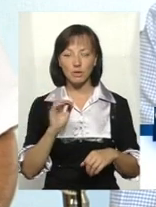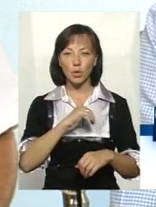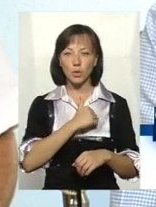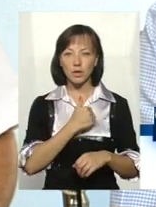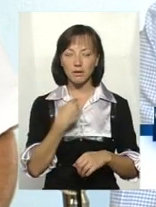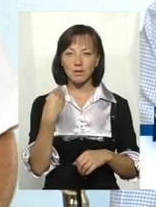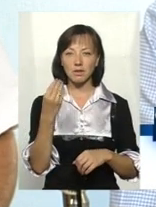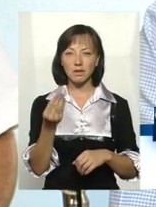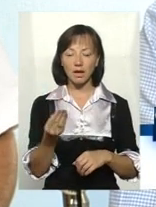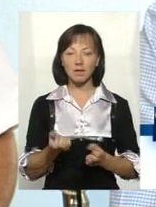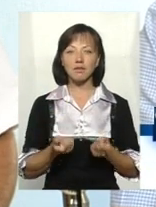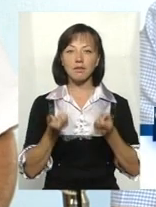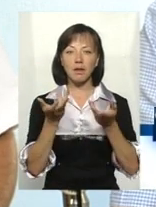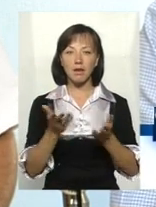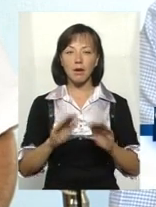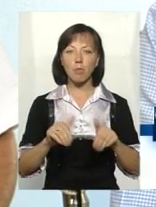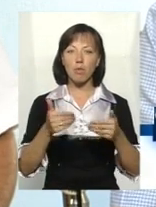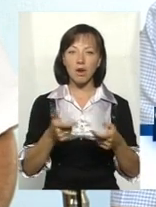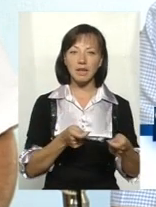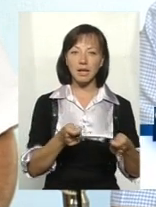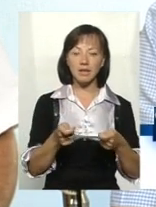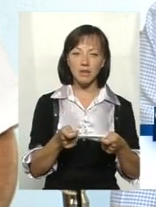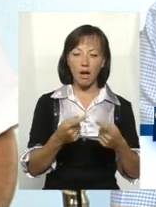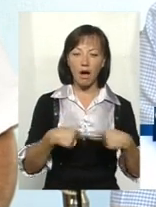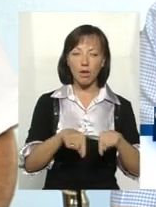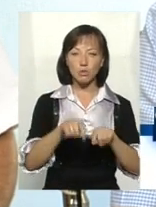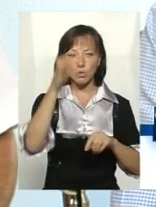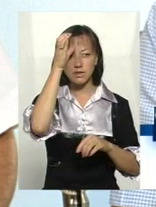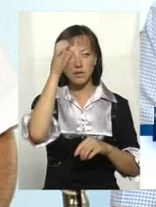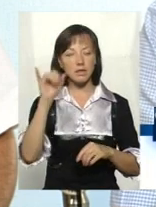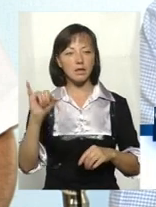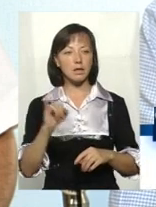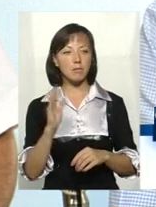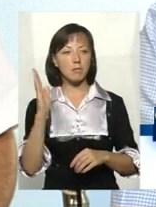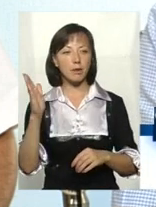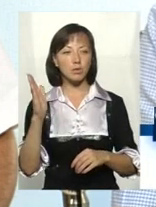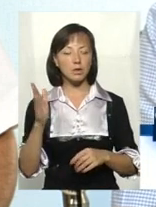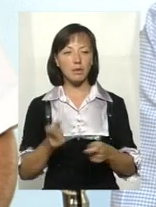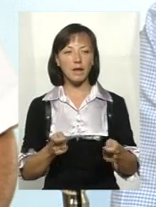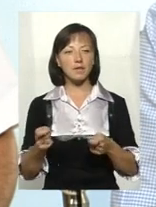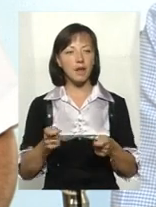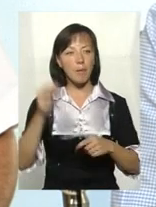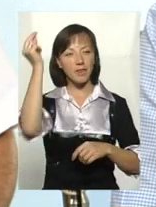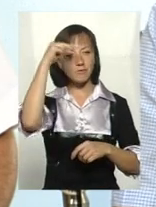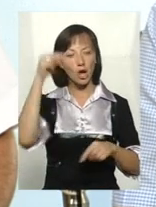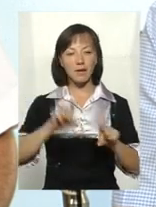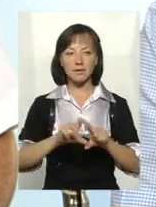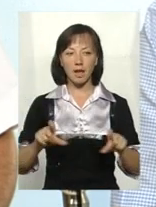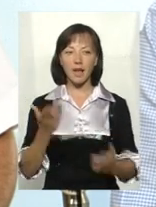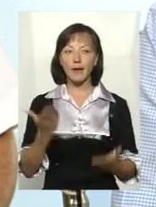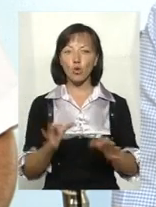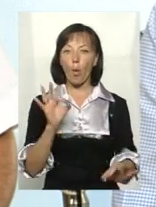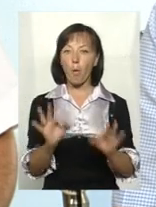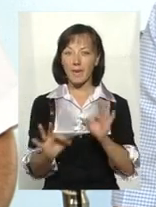дати декілька порад і керівникам галузі освіти, і майбутнім керівникам навчальних закладів. Якщо